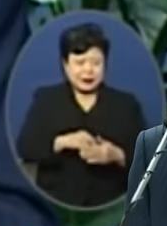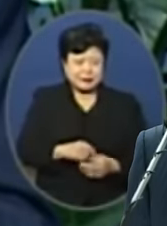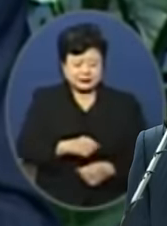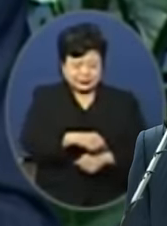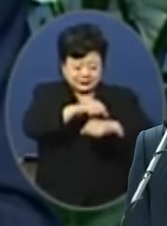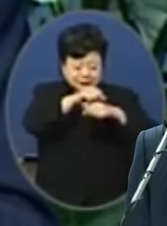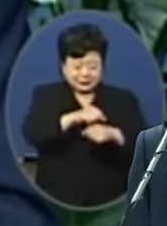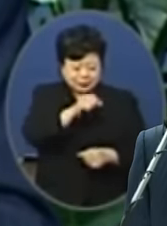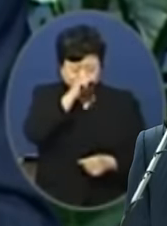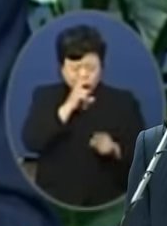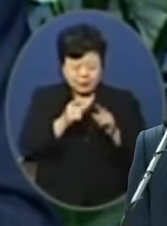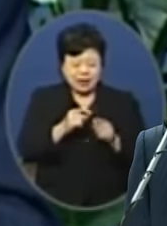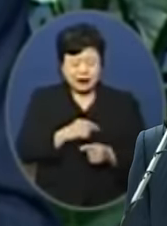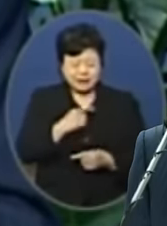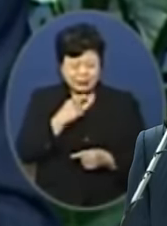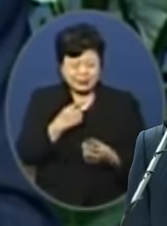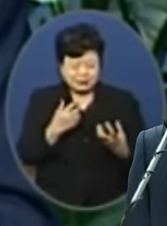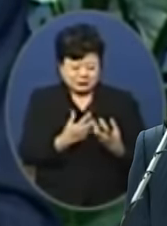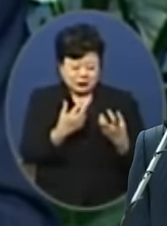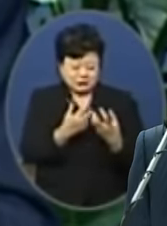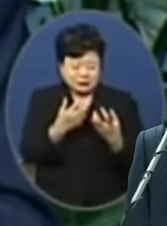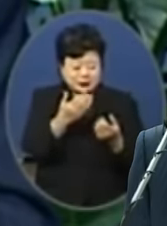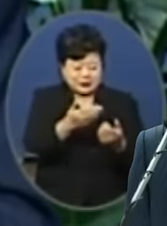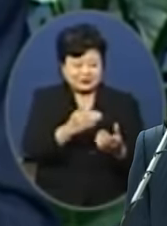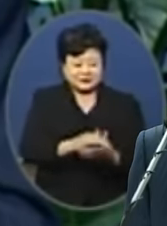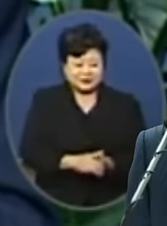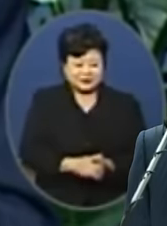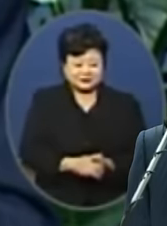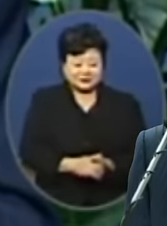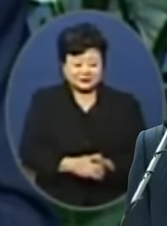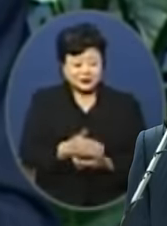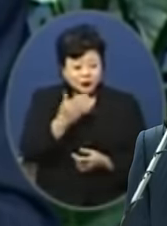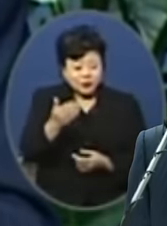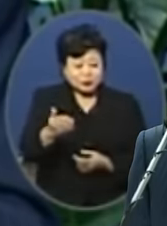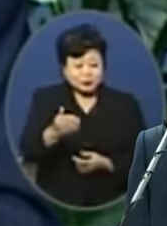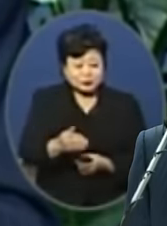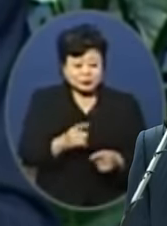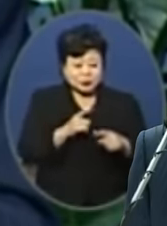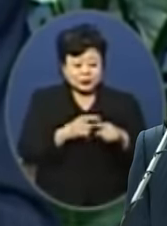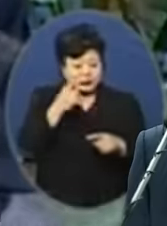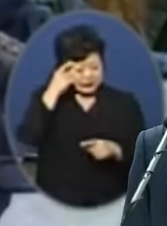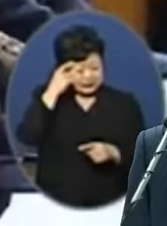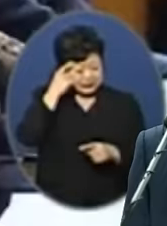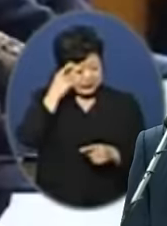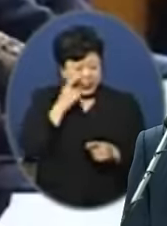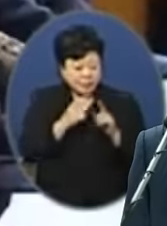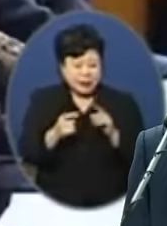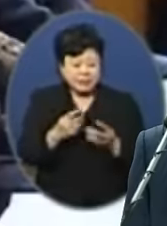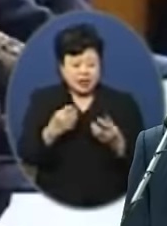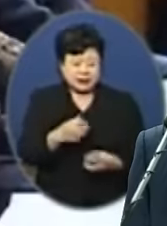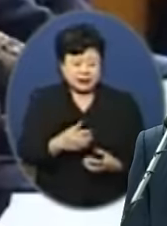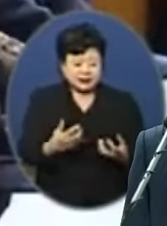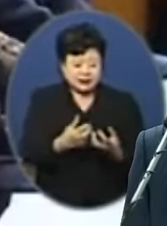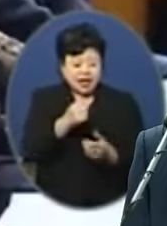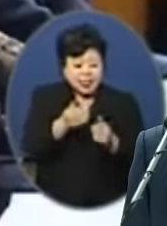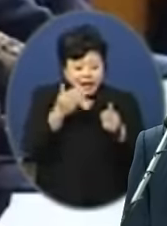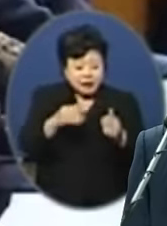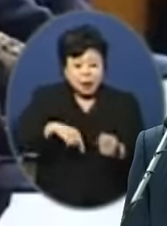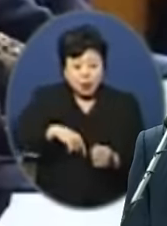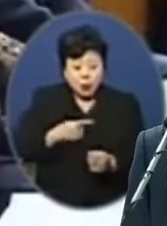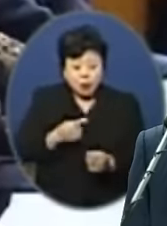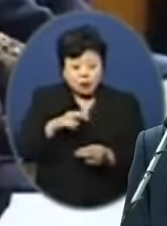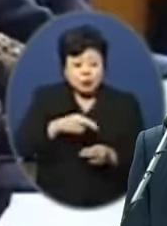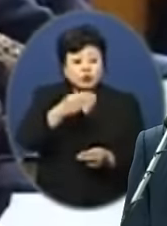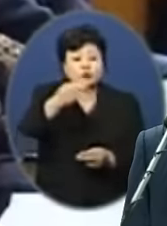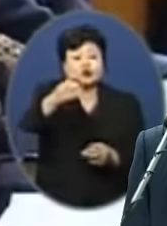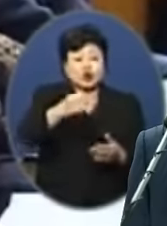창고에 긍정적인 말만 충만하게 합니다. 여러분도 긍정적인 말을 충만하게 채워놓을 수 있는 것은 하나님이 선물로